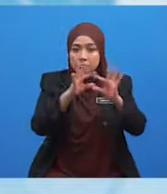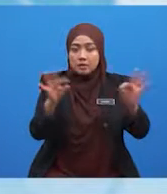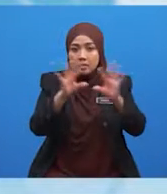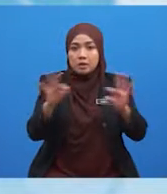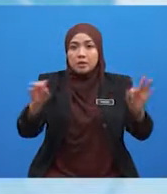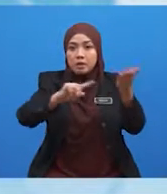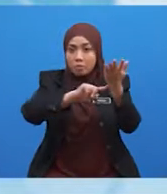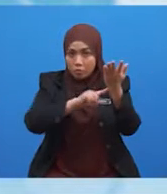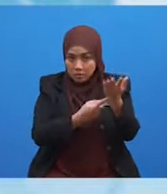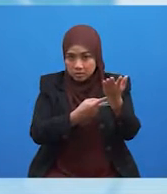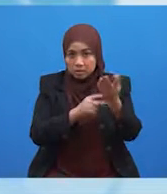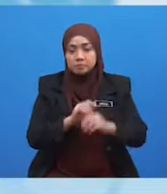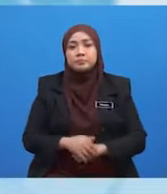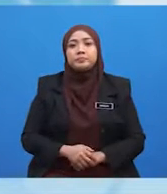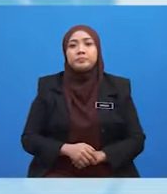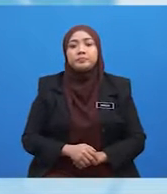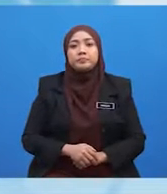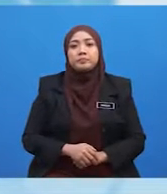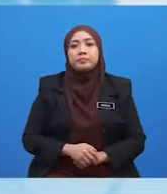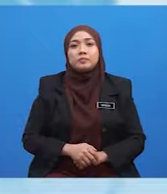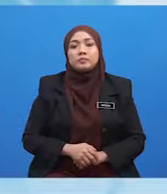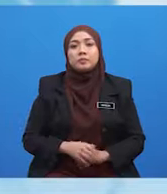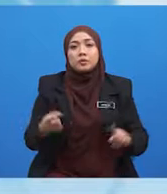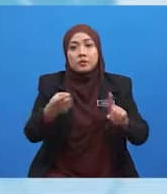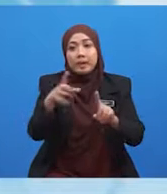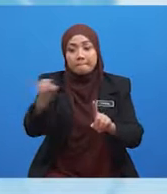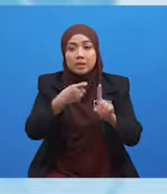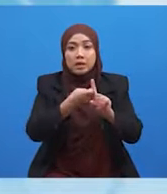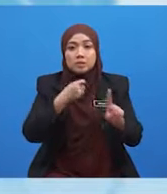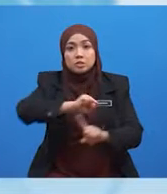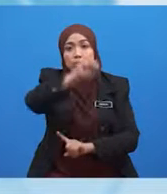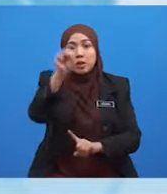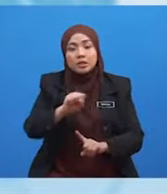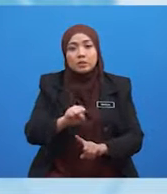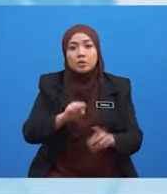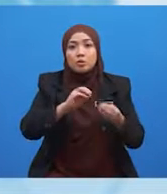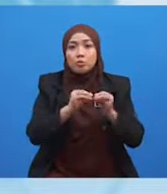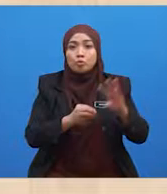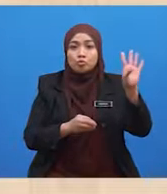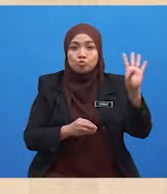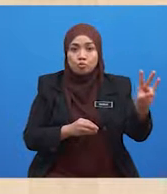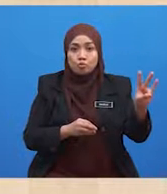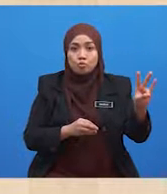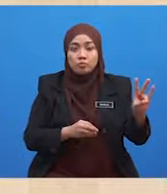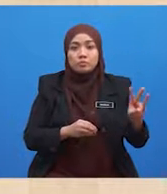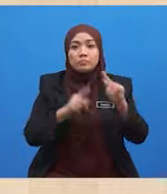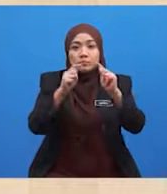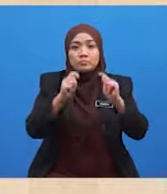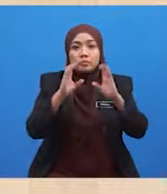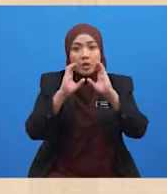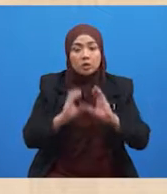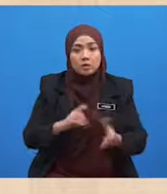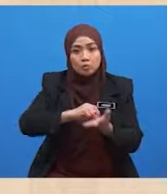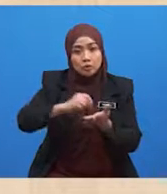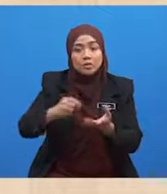nenen pendahuluan ini diambil dari soalan tips ketujuh cara menulis